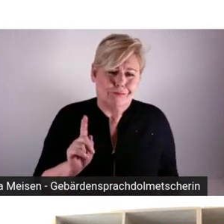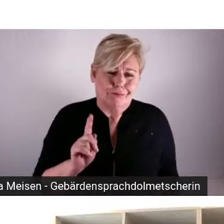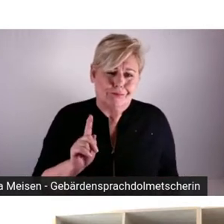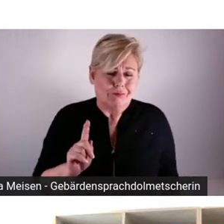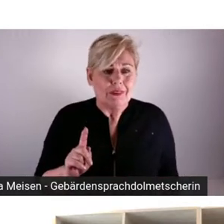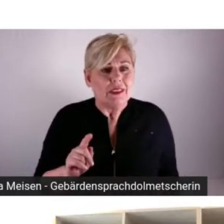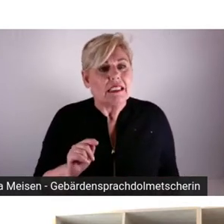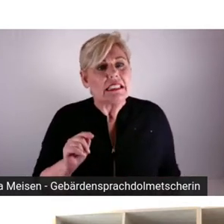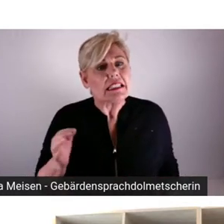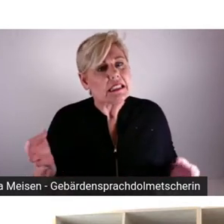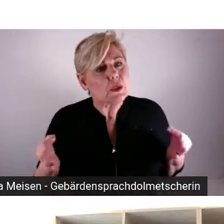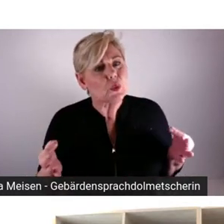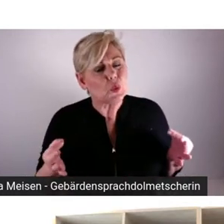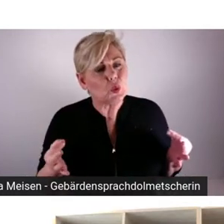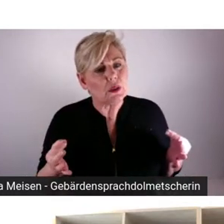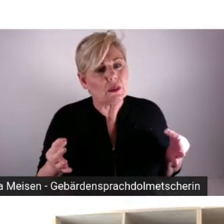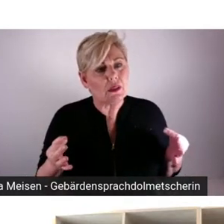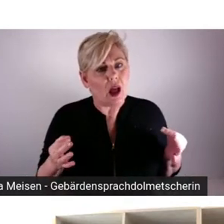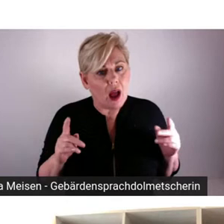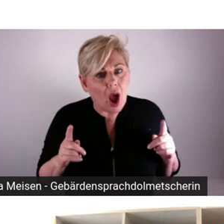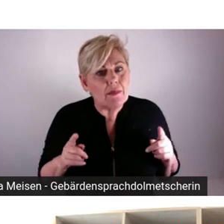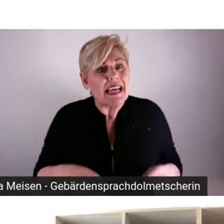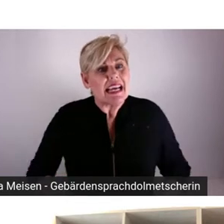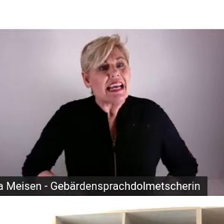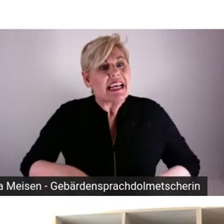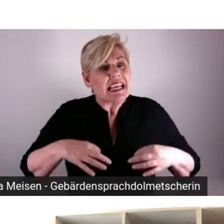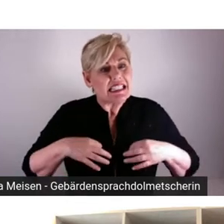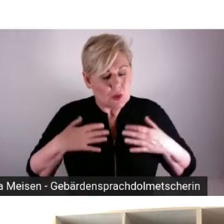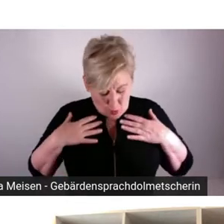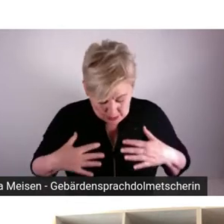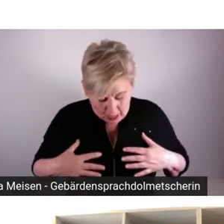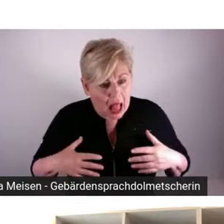ob die Möglichkeiten der Gesunderhaltung